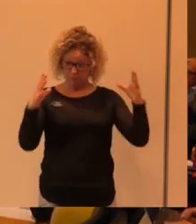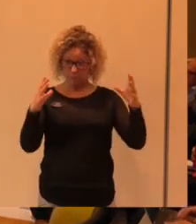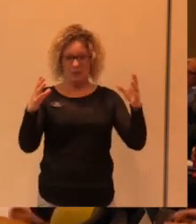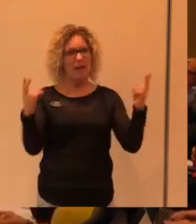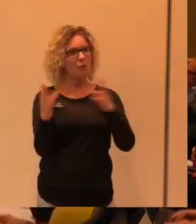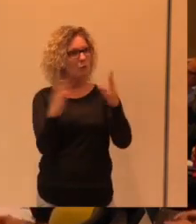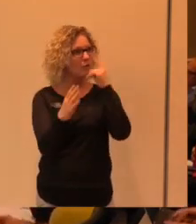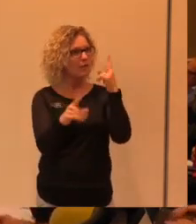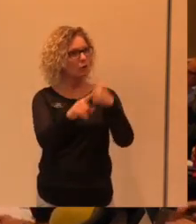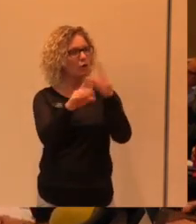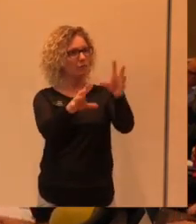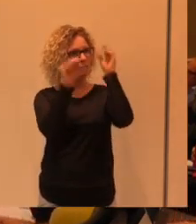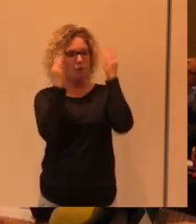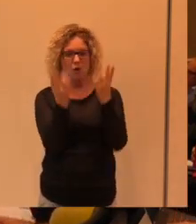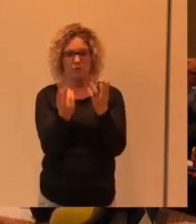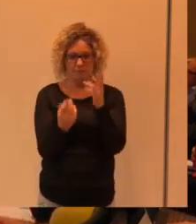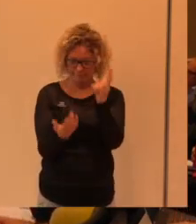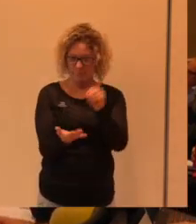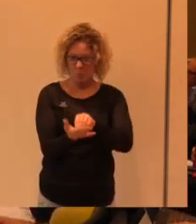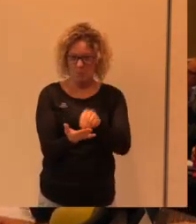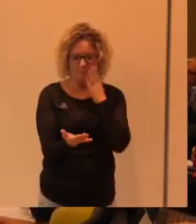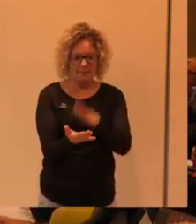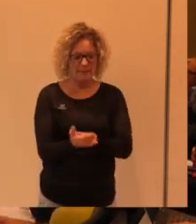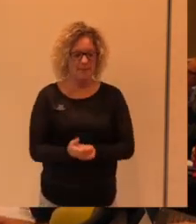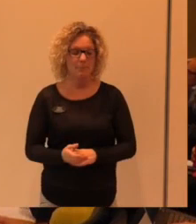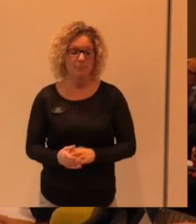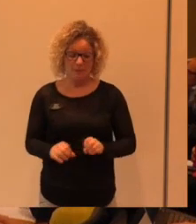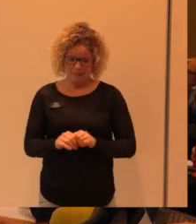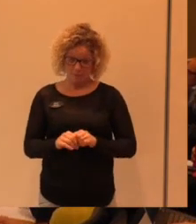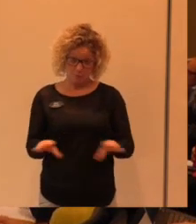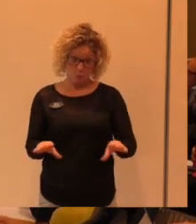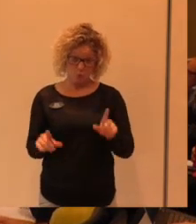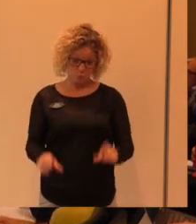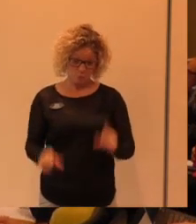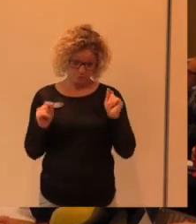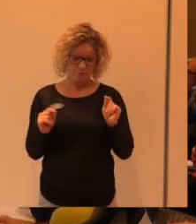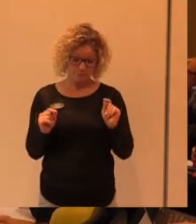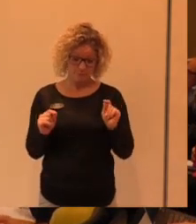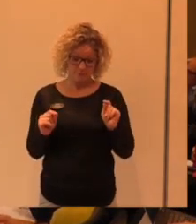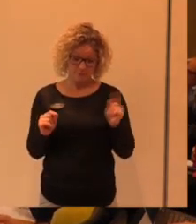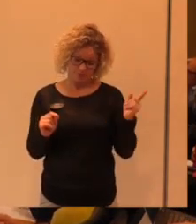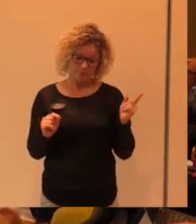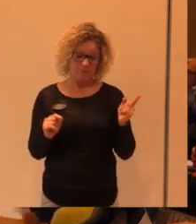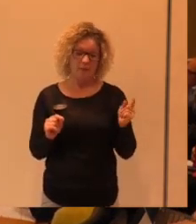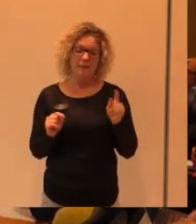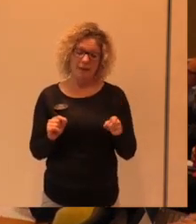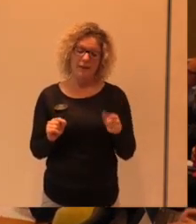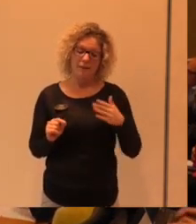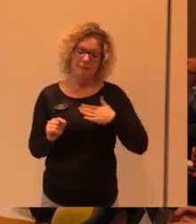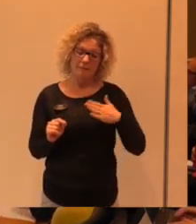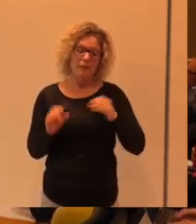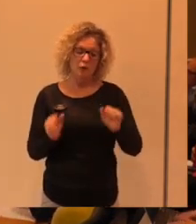föreställer. Sen är också tanken att den information som kommer fram med det här arbetet, den vill de